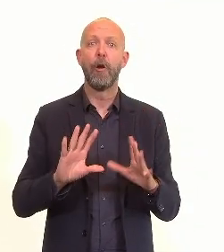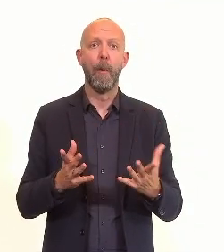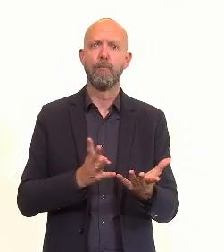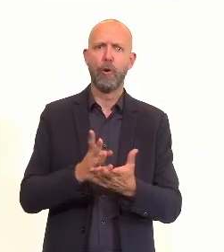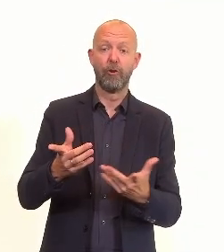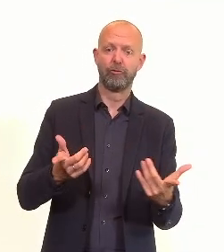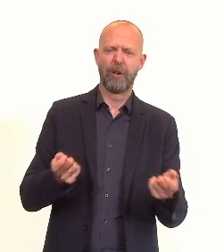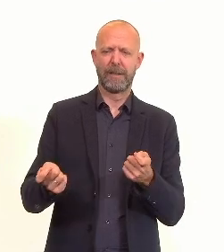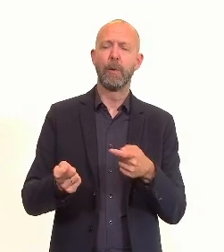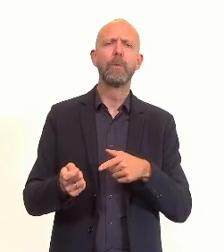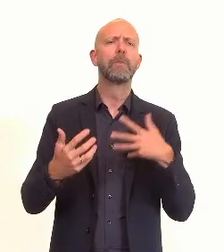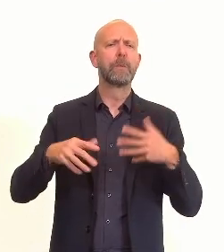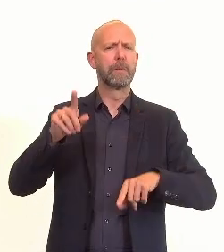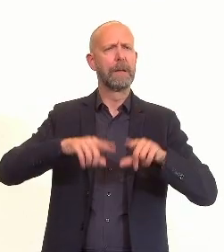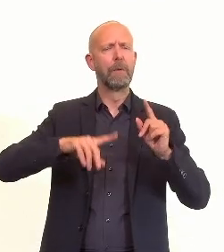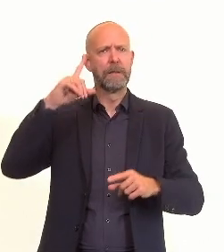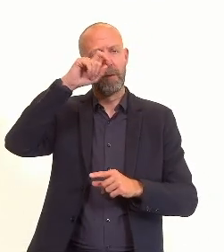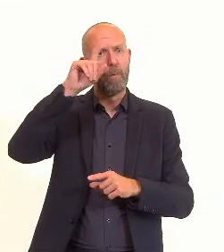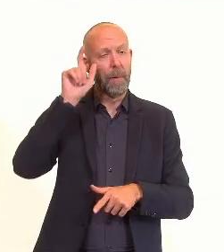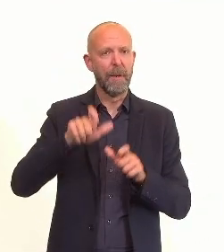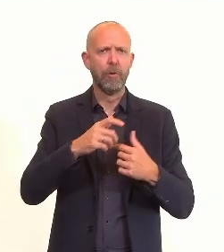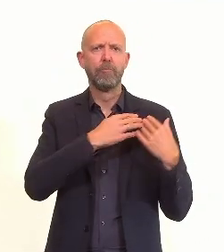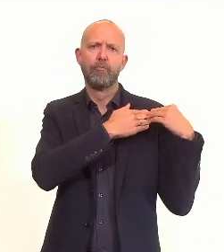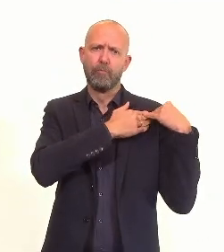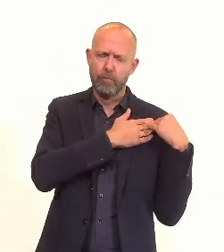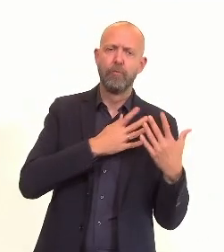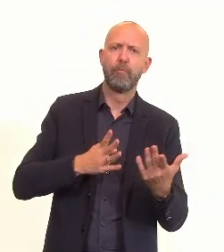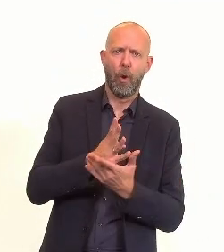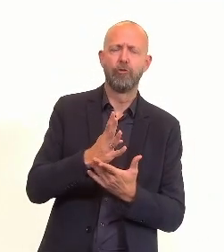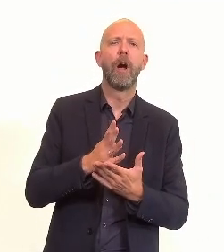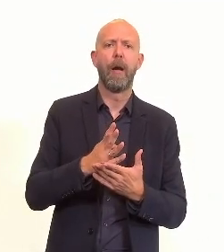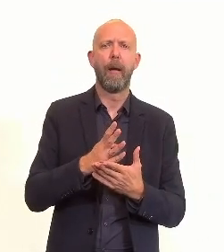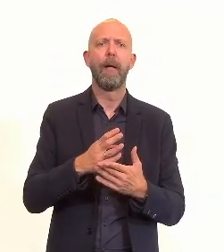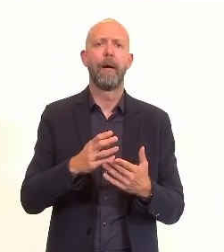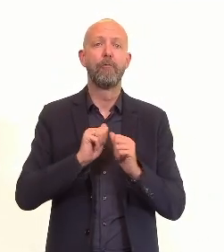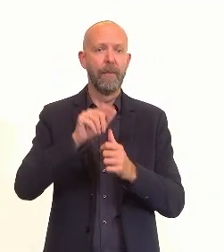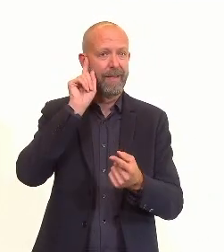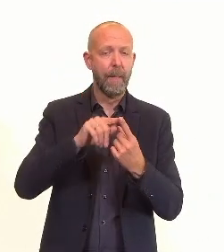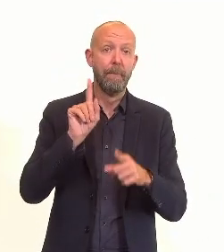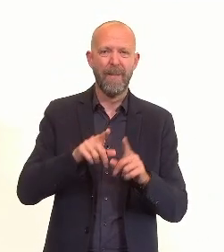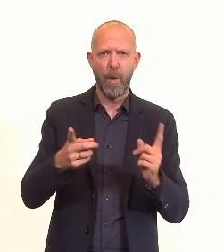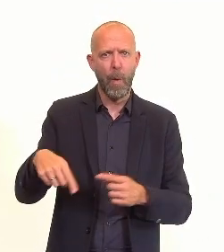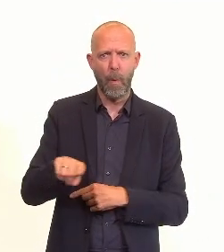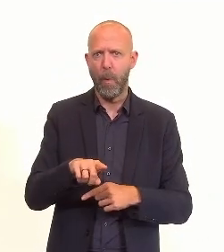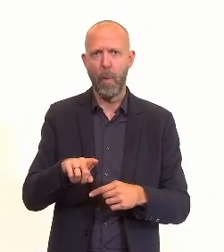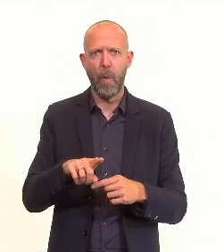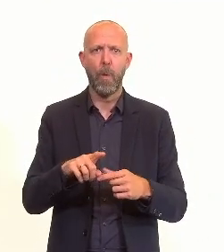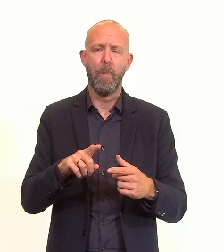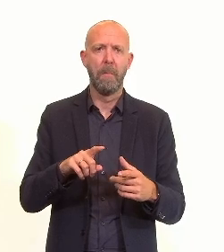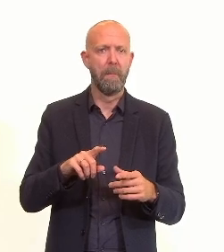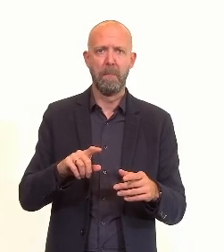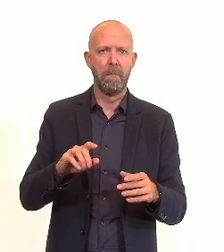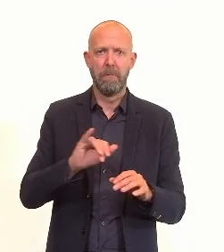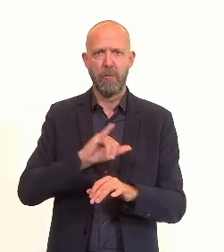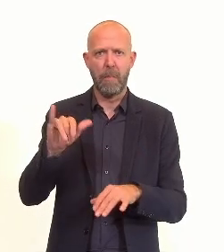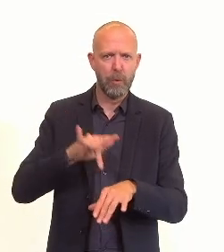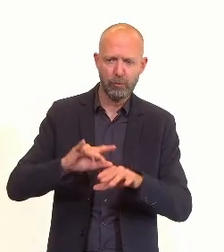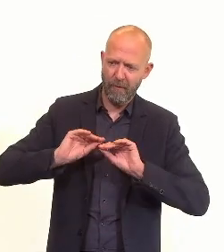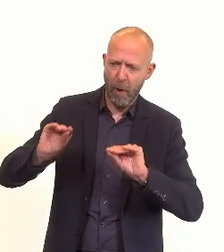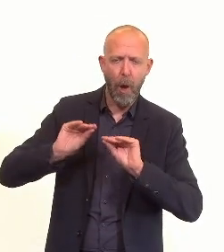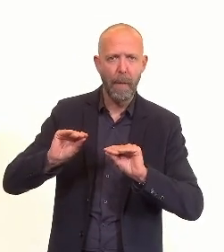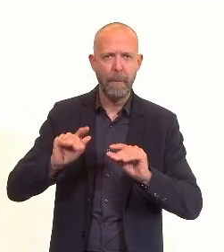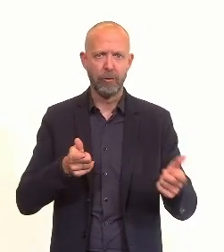pratiques professionnelles et d'accompagner ce changement-là. C'est aussi redonner vraiment du pouvoir d'agir aux résidents, même sur d'autres projets complètement